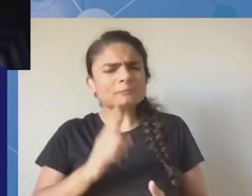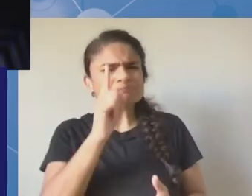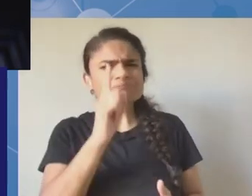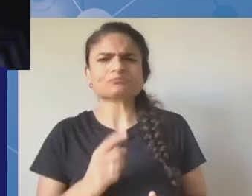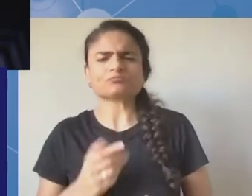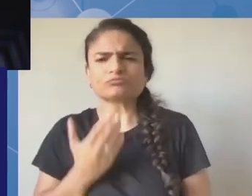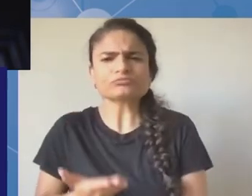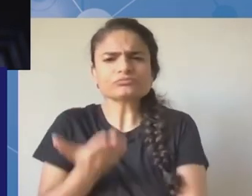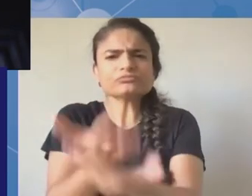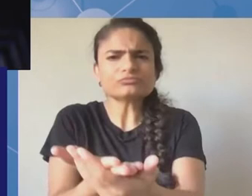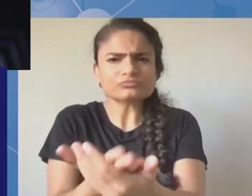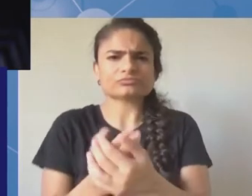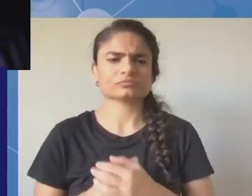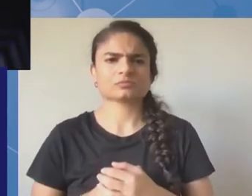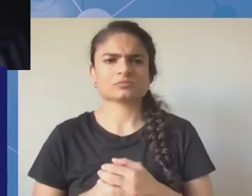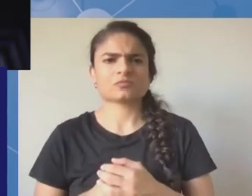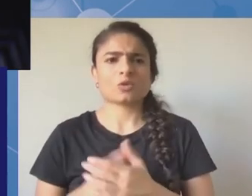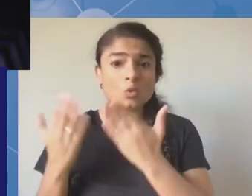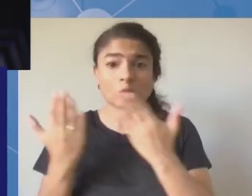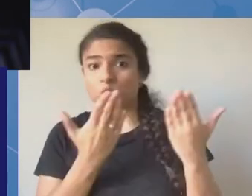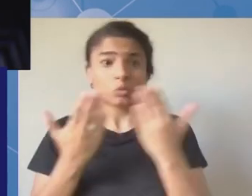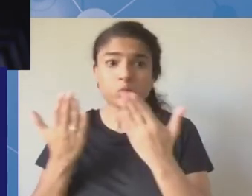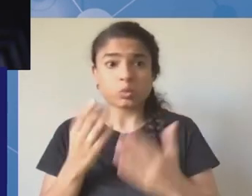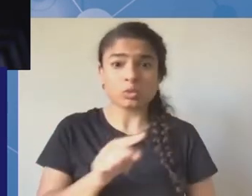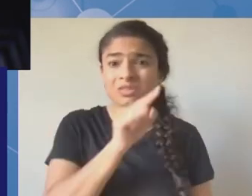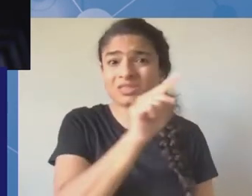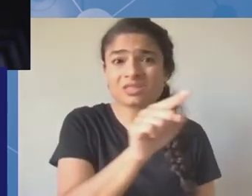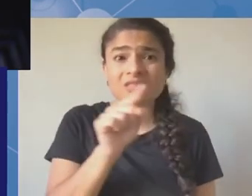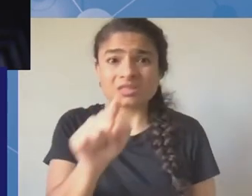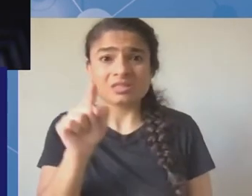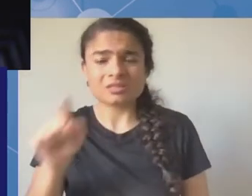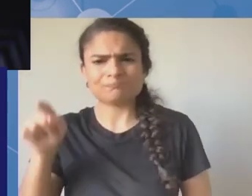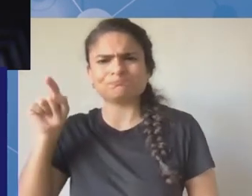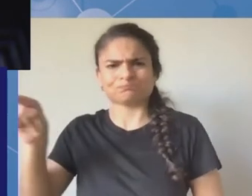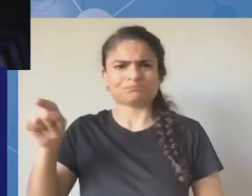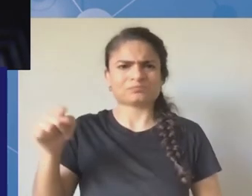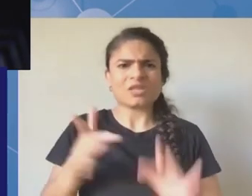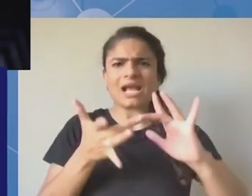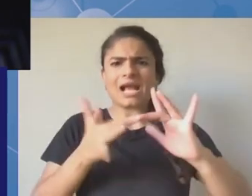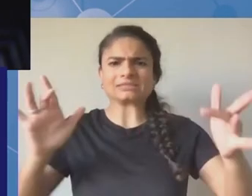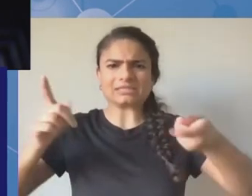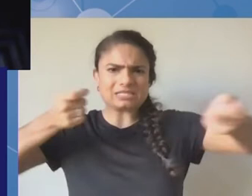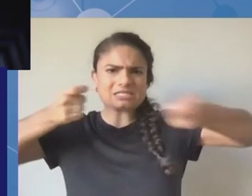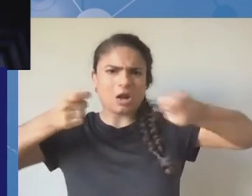من أبعد مناطق في العالم. أود أن أؤكد أن